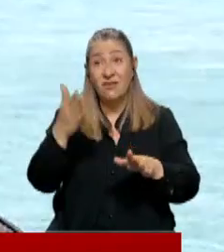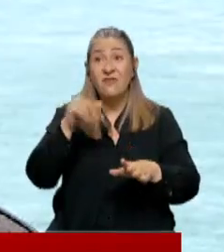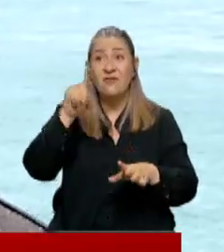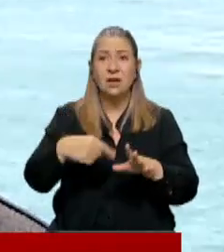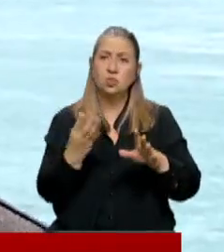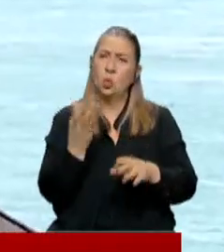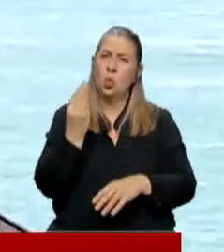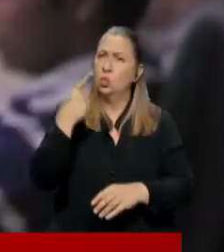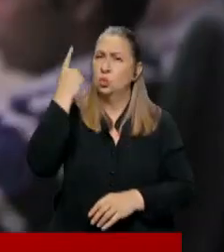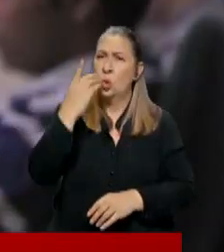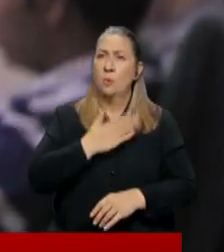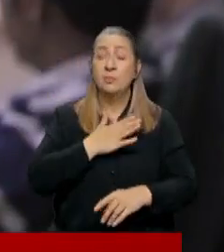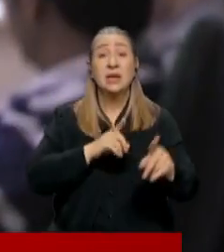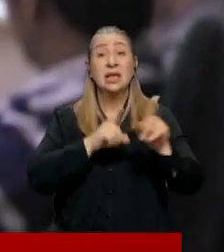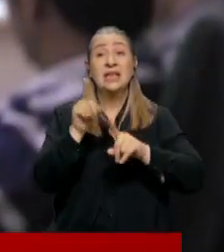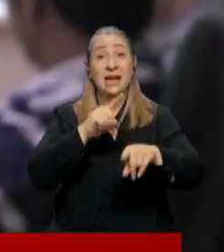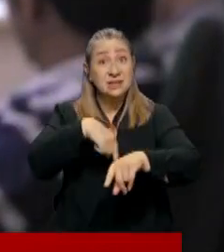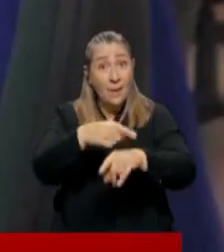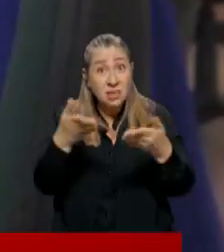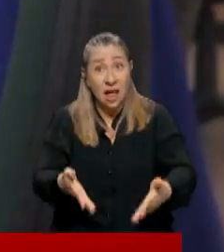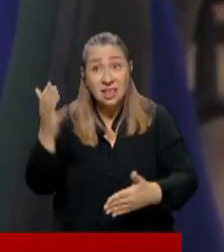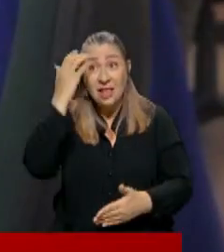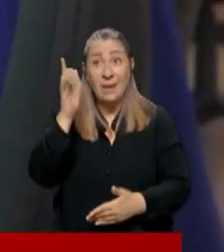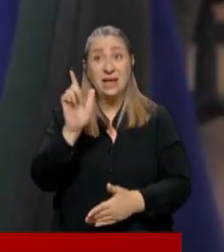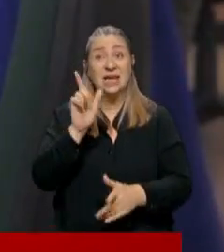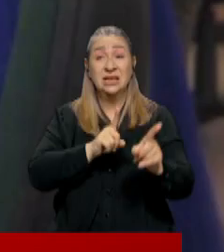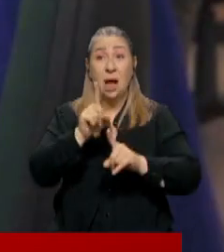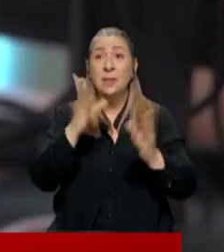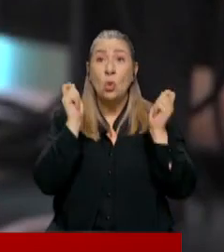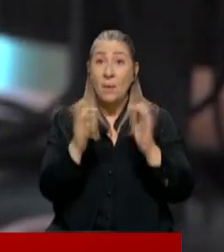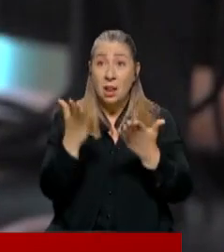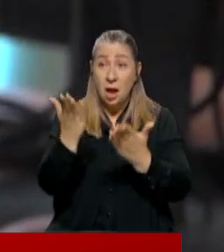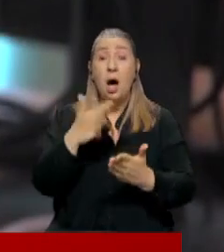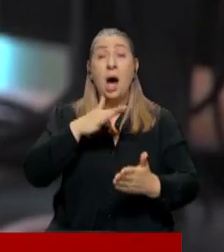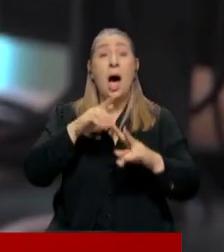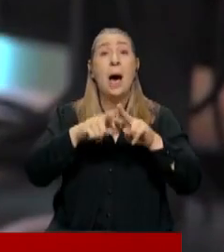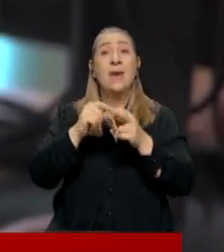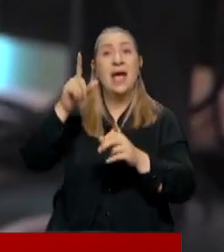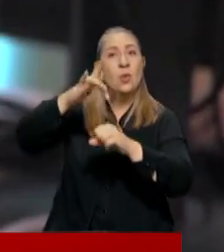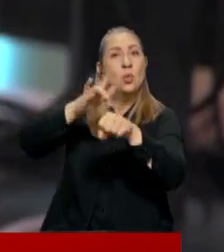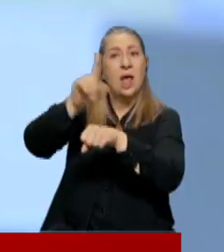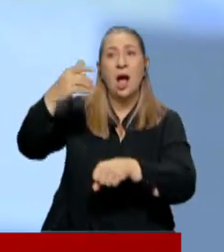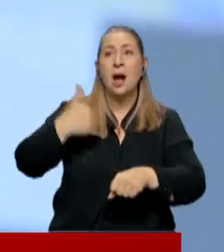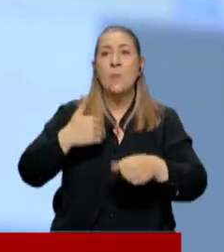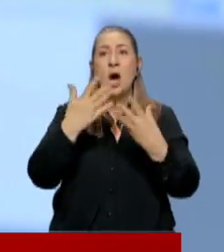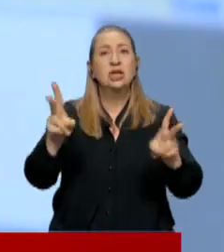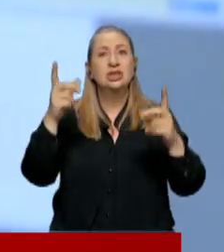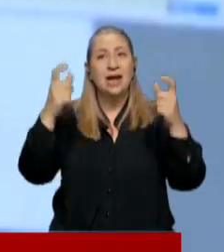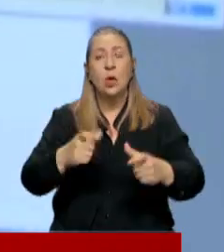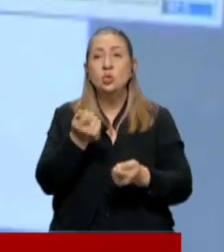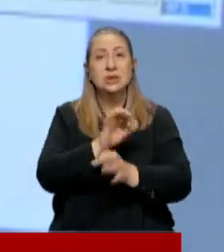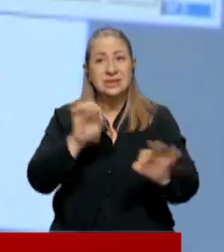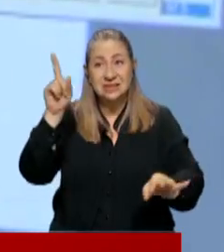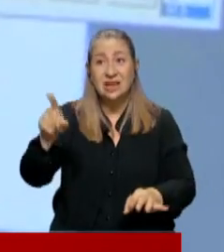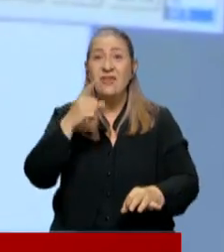verginin de çok olduğunu düşünüyorum. İnternet çağında temel bir ihtiyaç internet ama çok pahalı. Avrupa Birliği ülkelerinde kamuya açık noktalarda